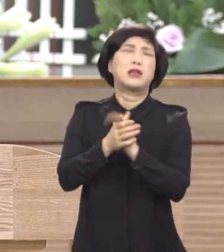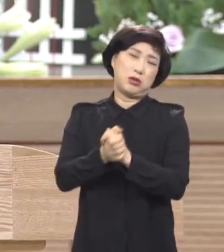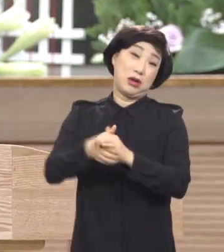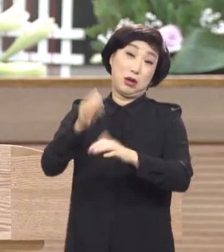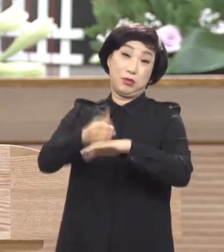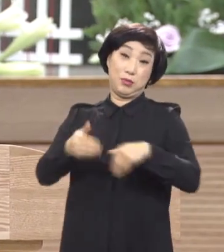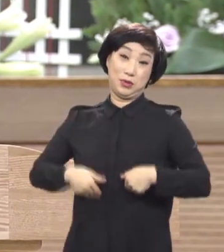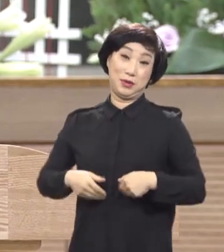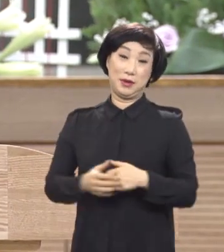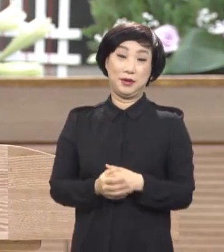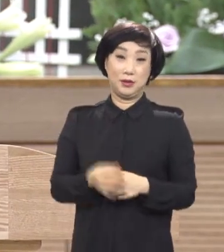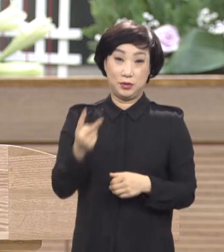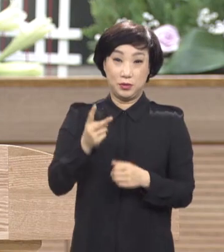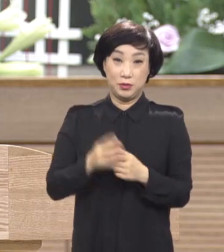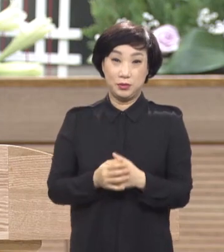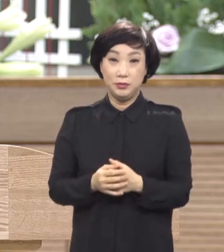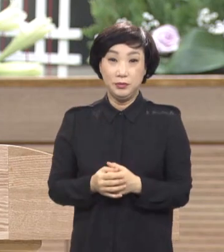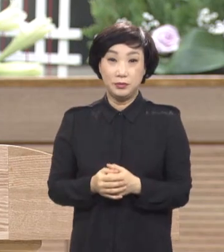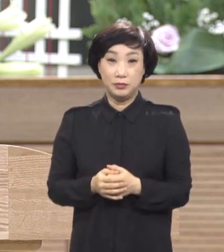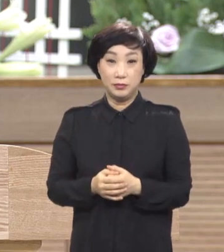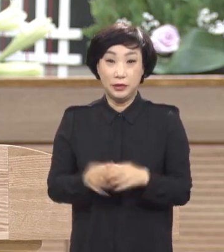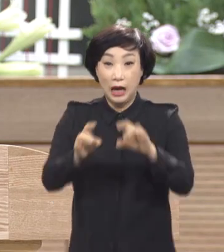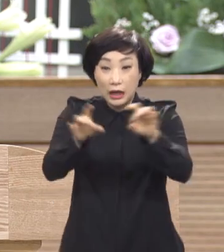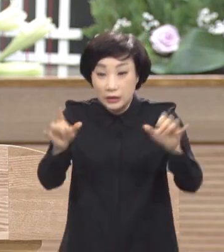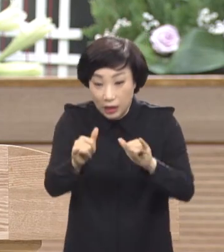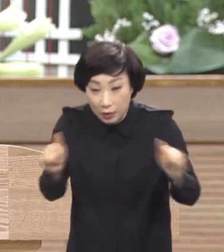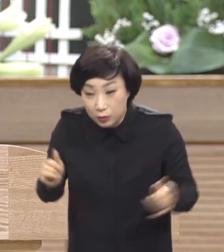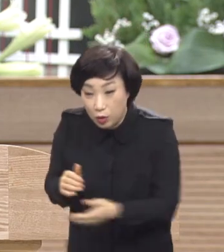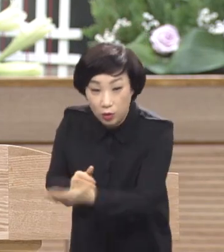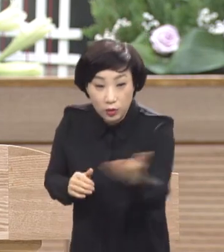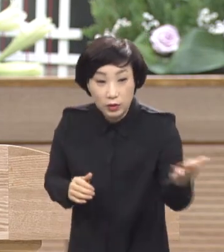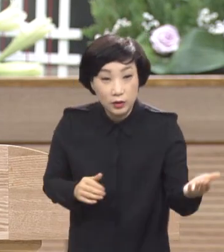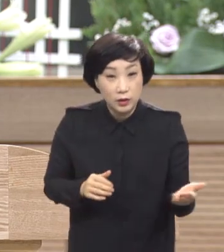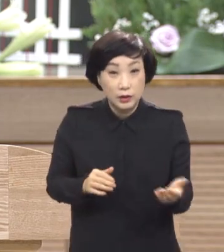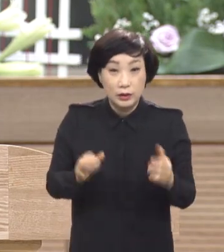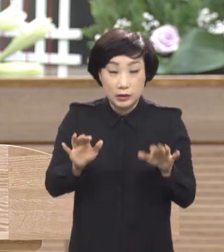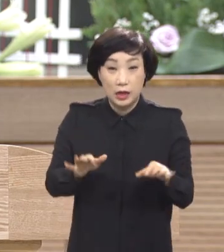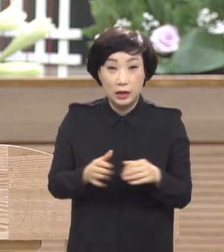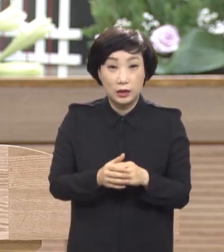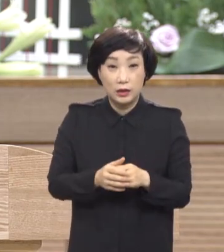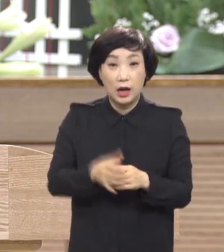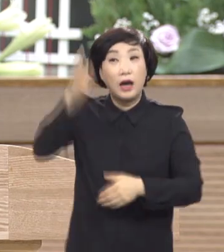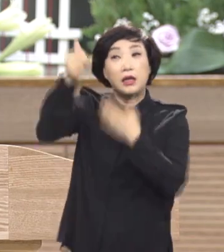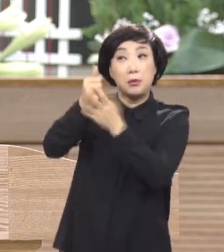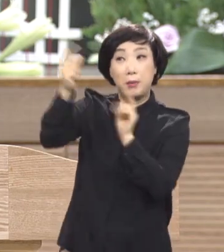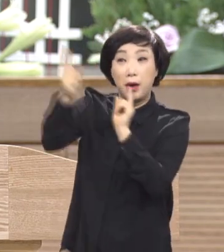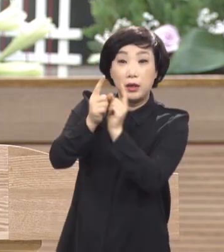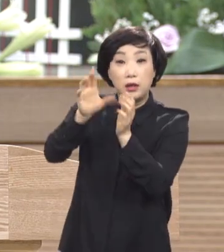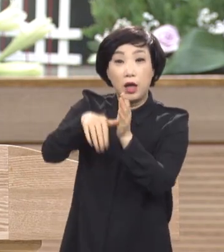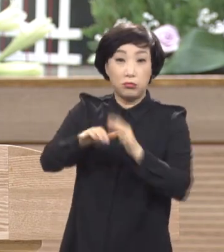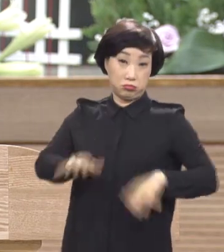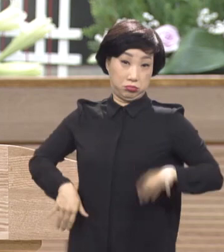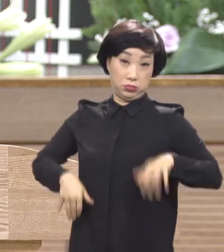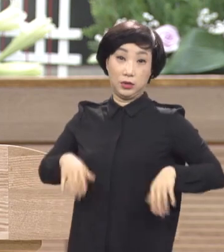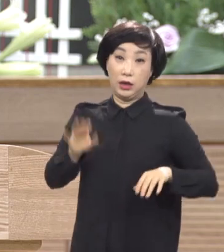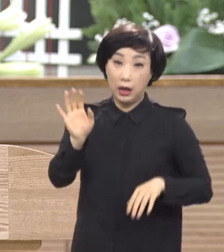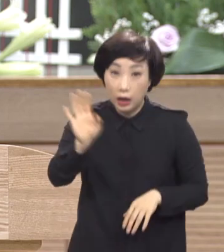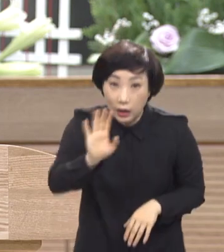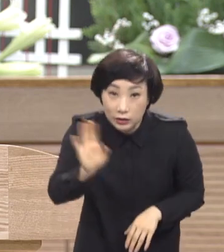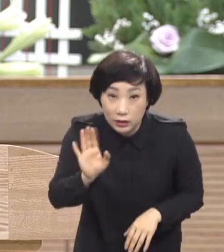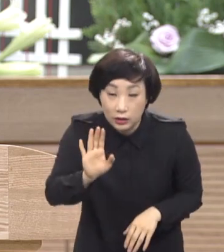그리고 각 사람이 보이되 공수로 보이지 말고